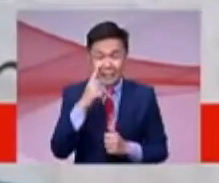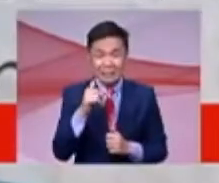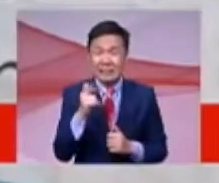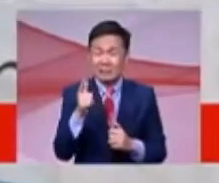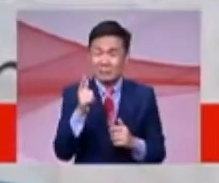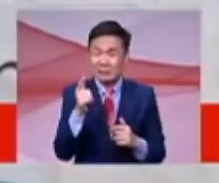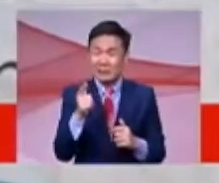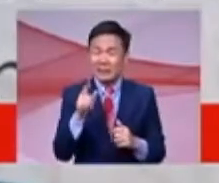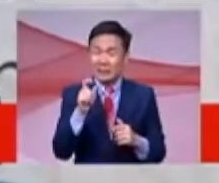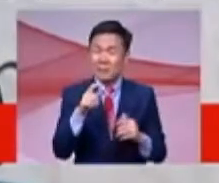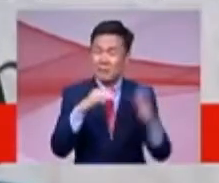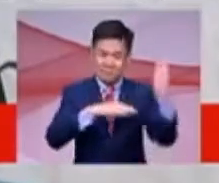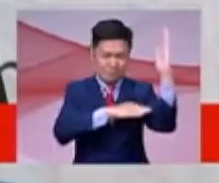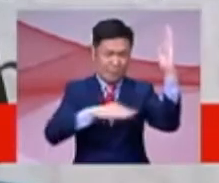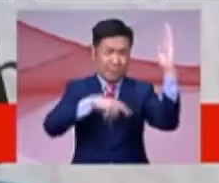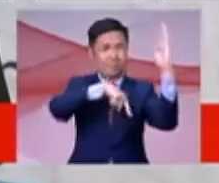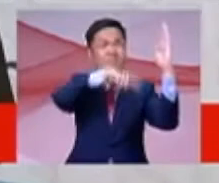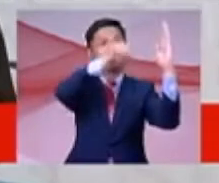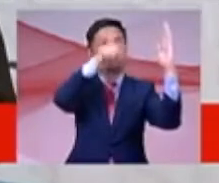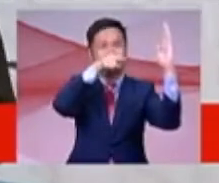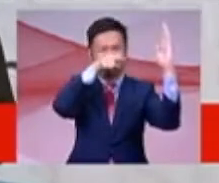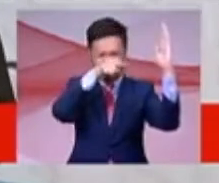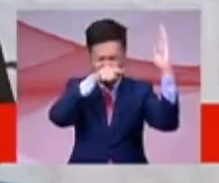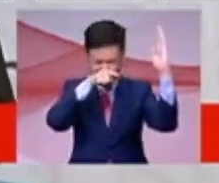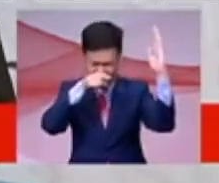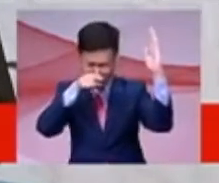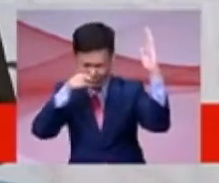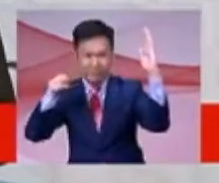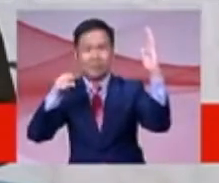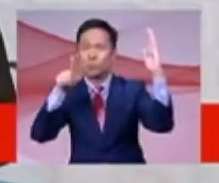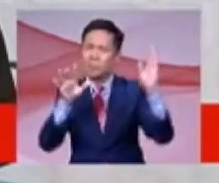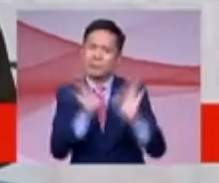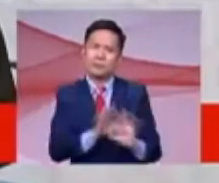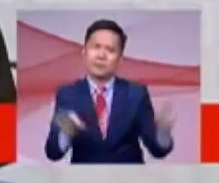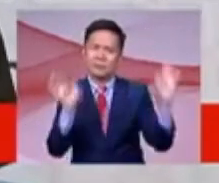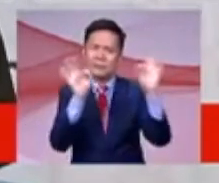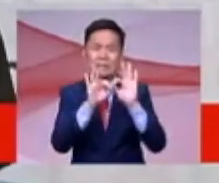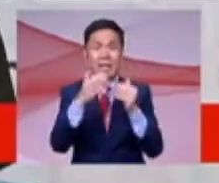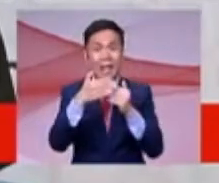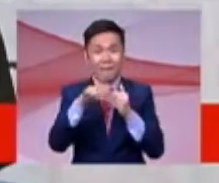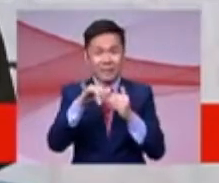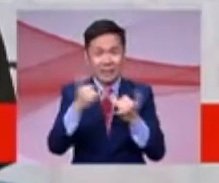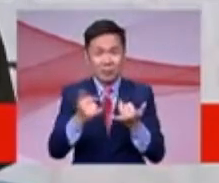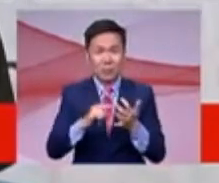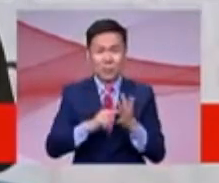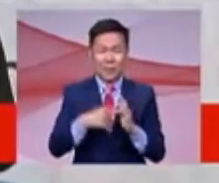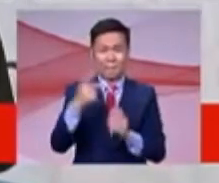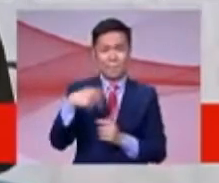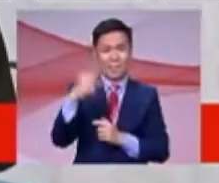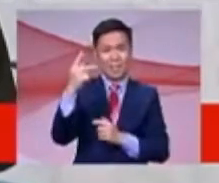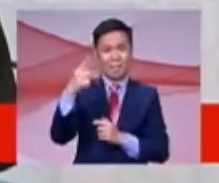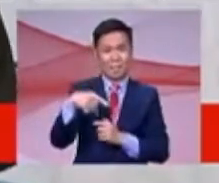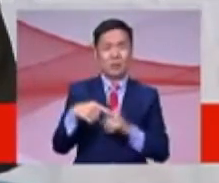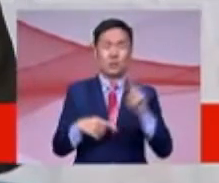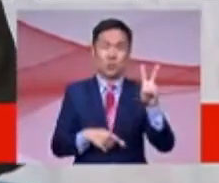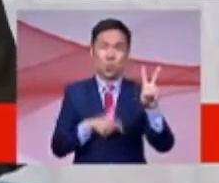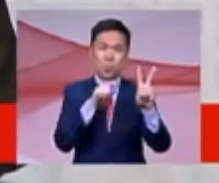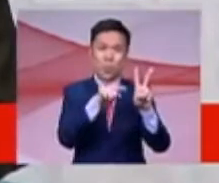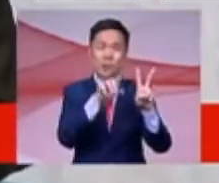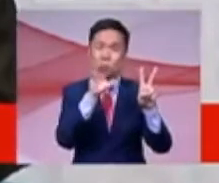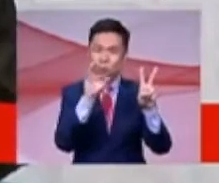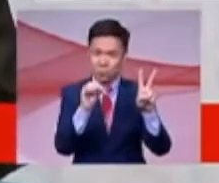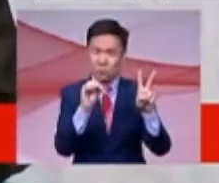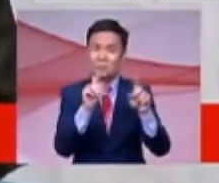cuba melandaikan keluk, iaitu sehingga selepas kita menjalankan PKP